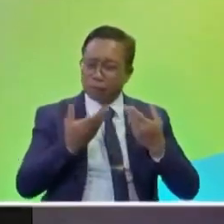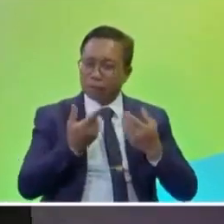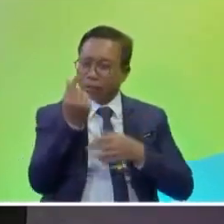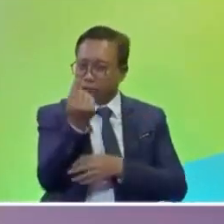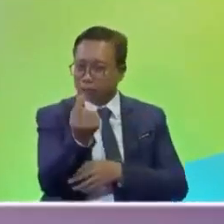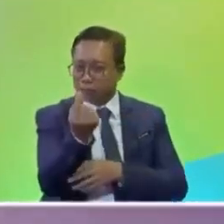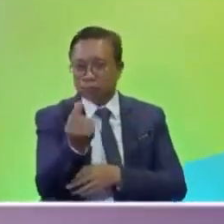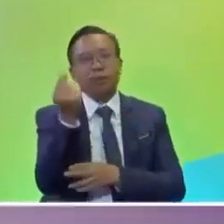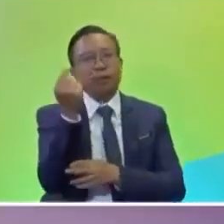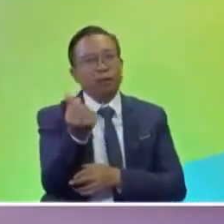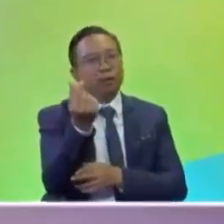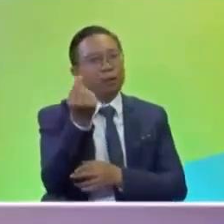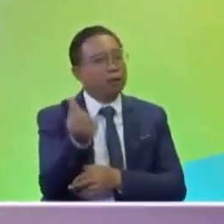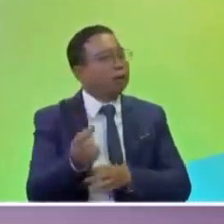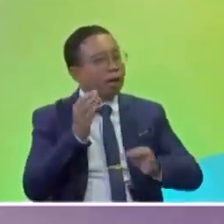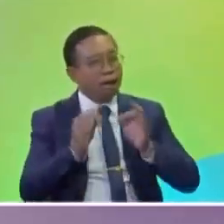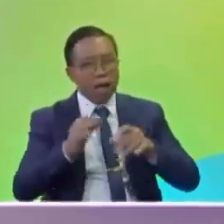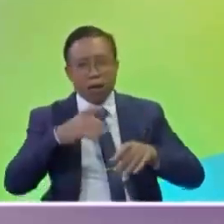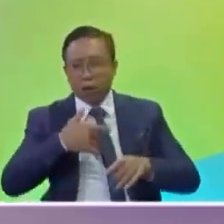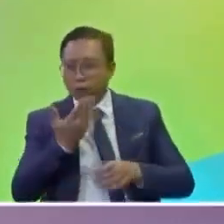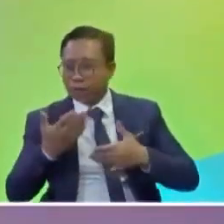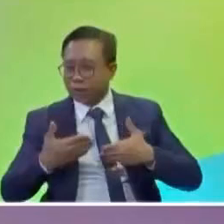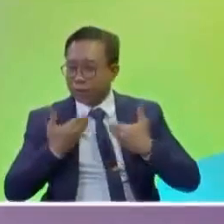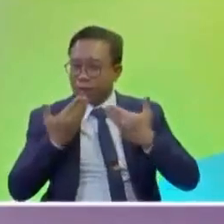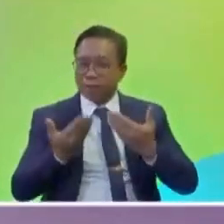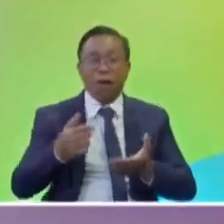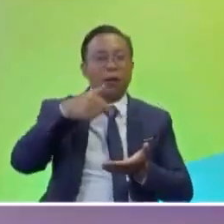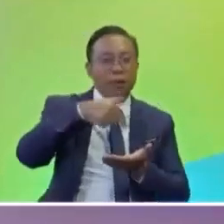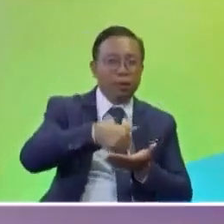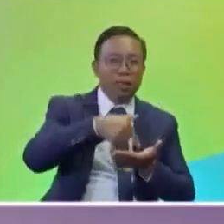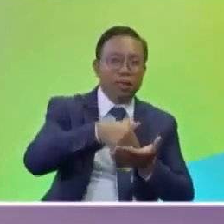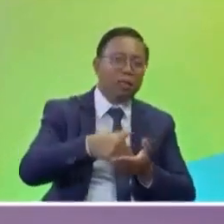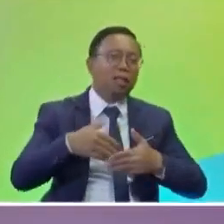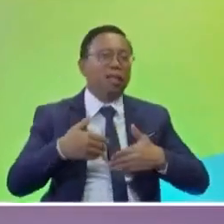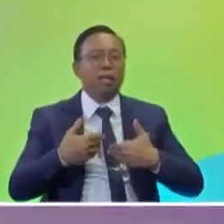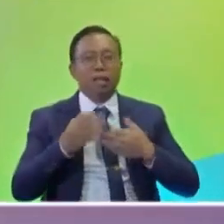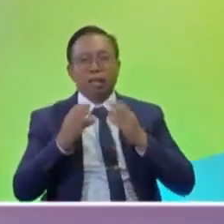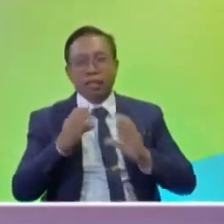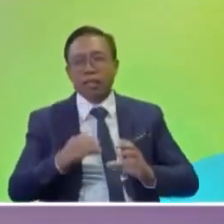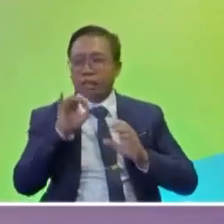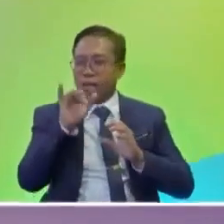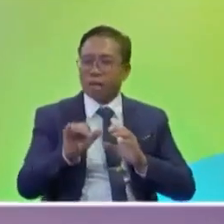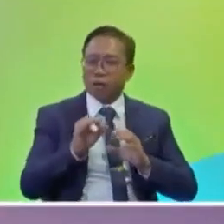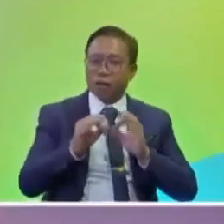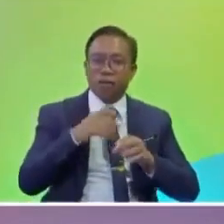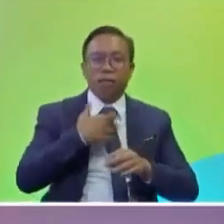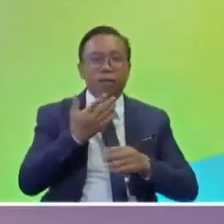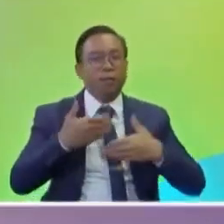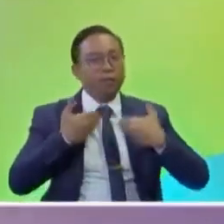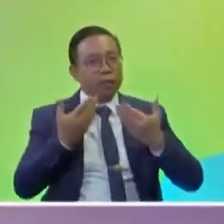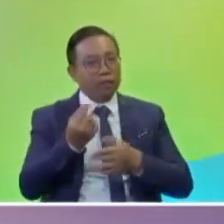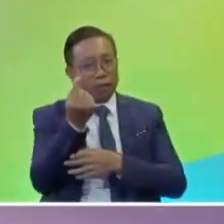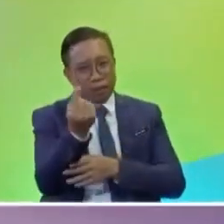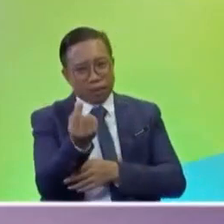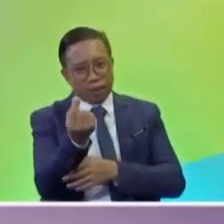gembira, petik jari. Kalau rasa gembira, beginilah caranya. Kalau rasa